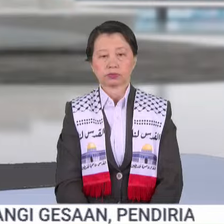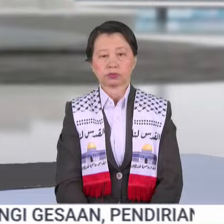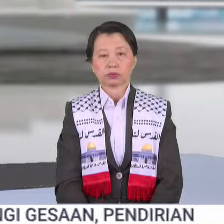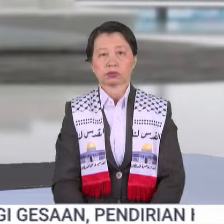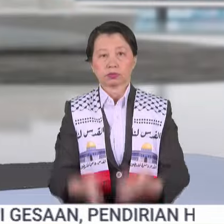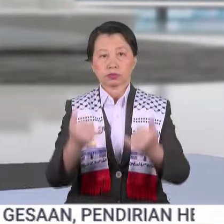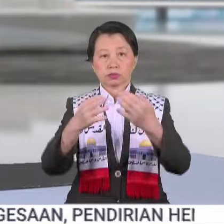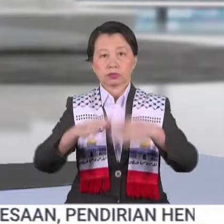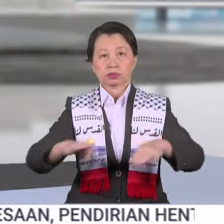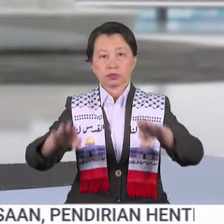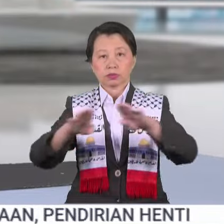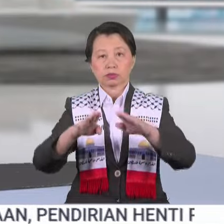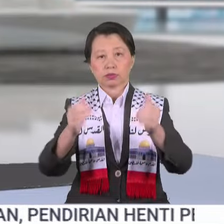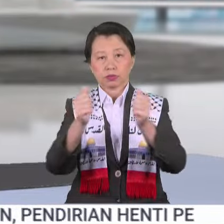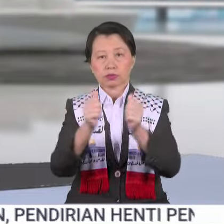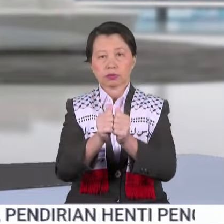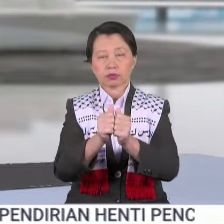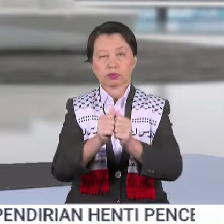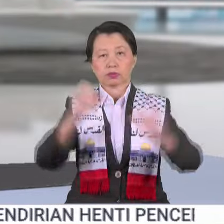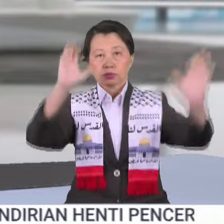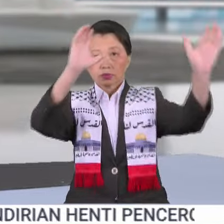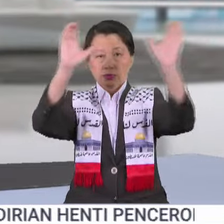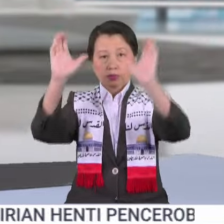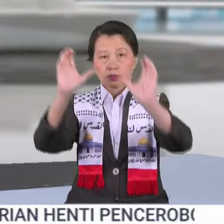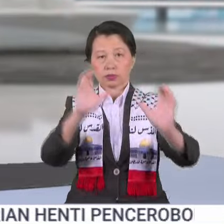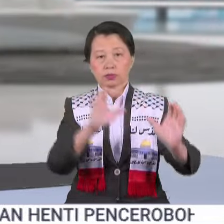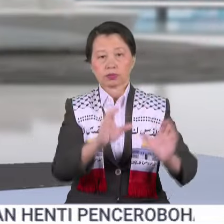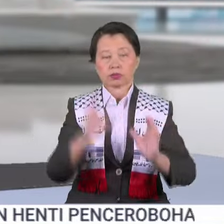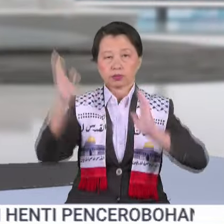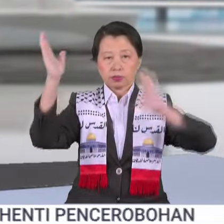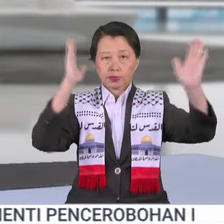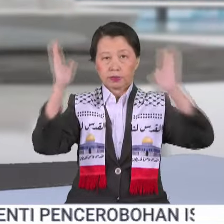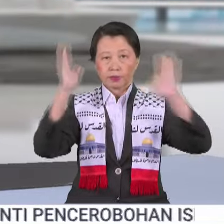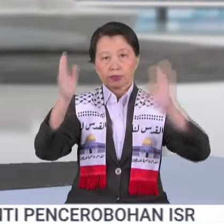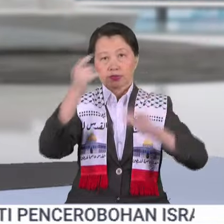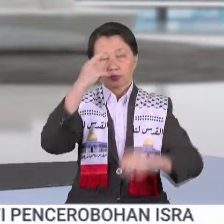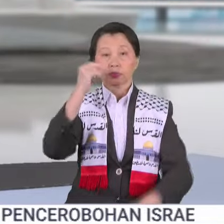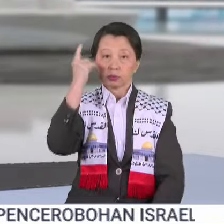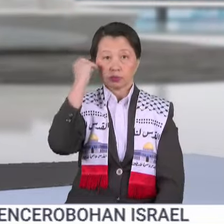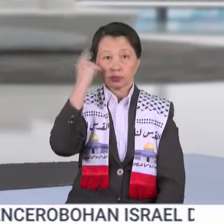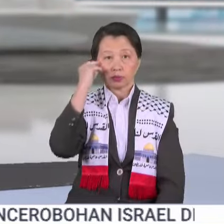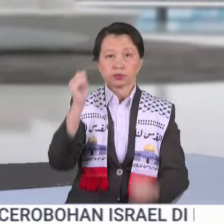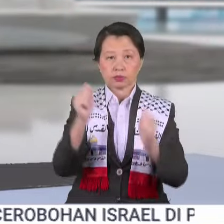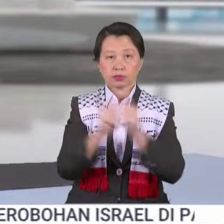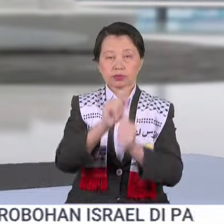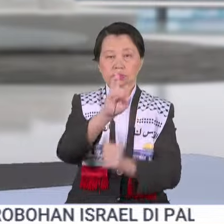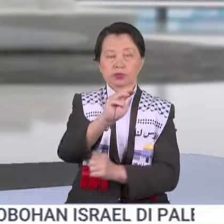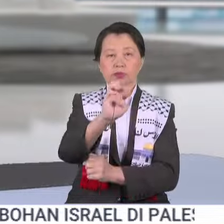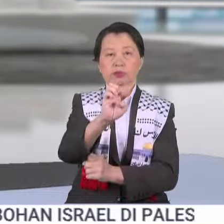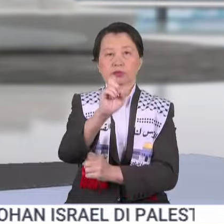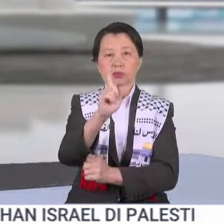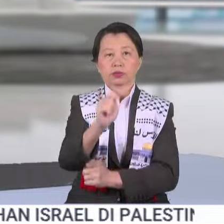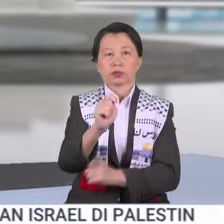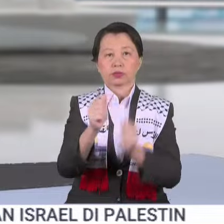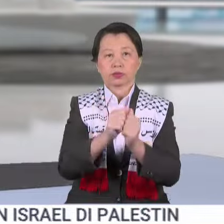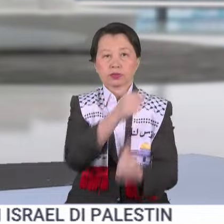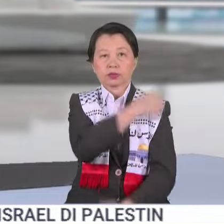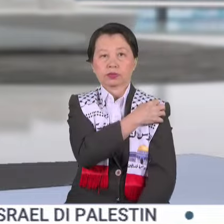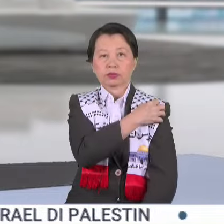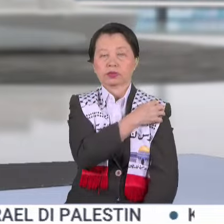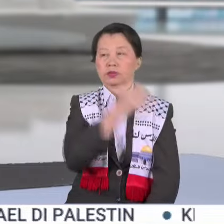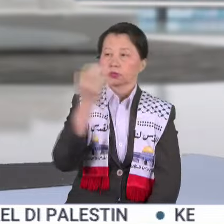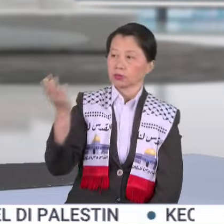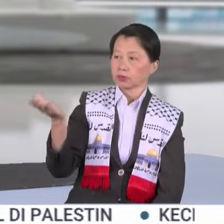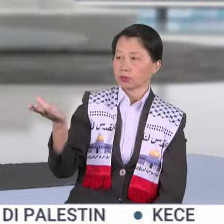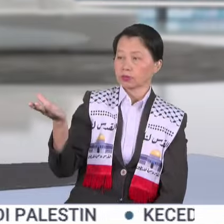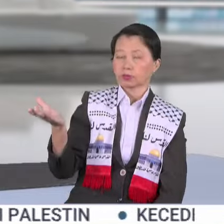Baik saudara, berita wilayah diteruskan ke perkembangan cuaca semasa seluruh negara. Bagi mengetahuinya, kita langsung ke Map Malaysia bersama pegawainya